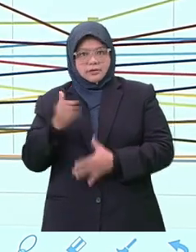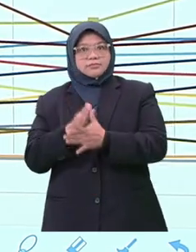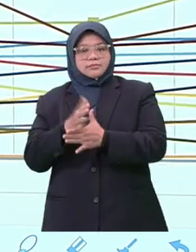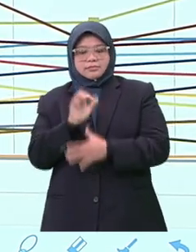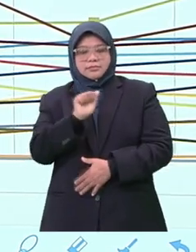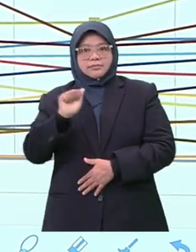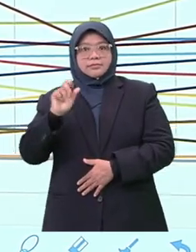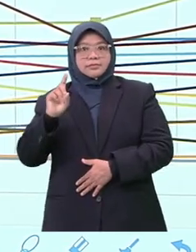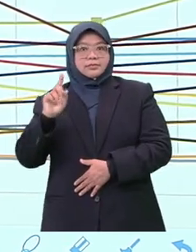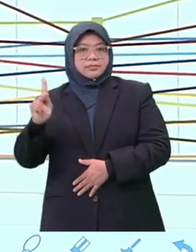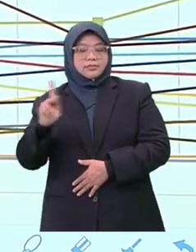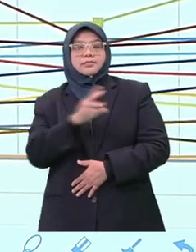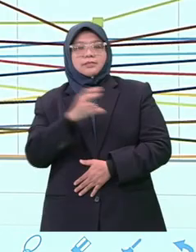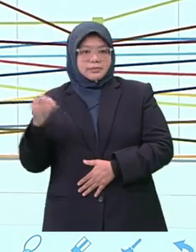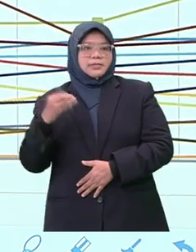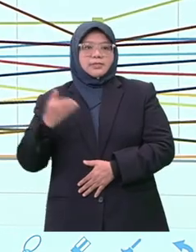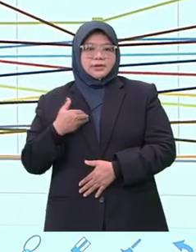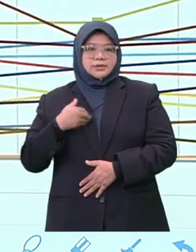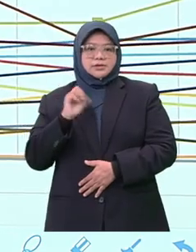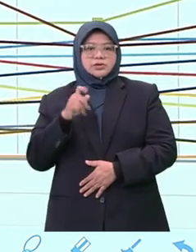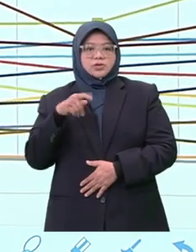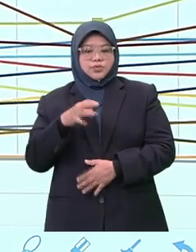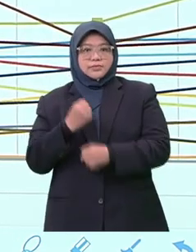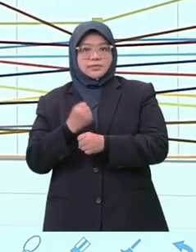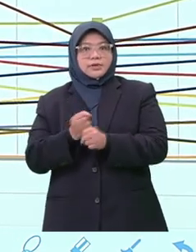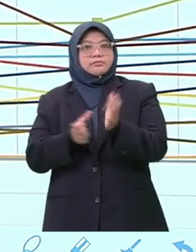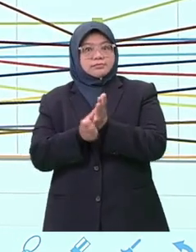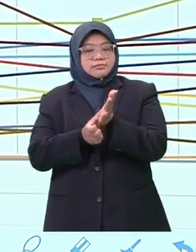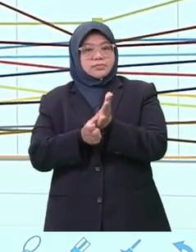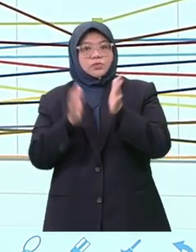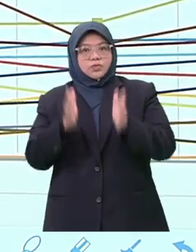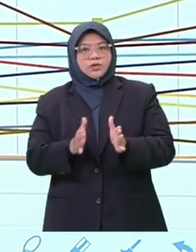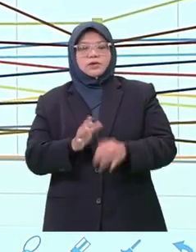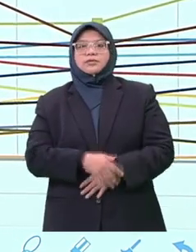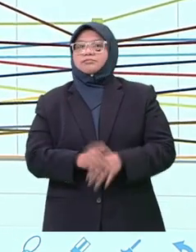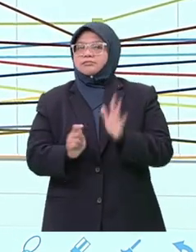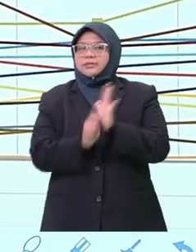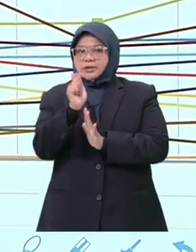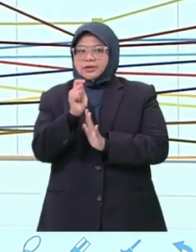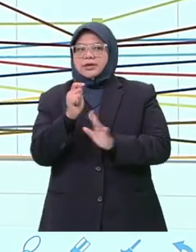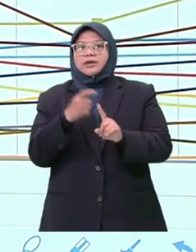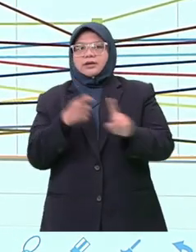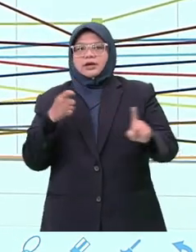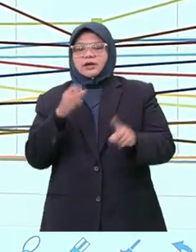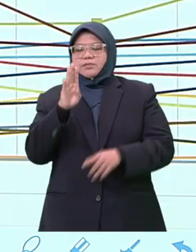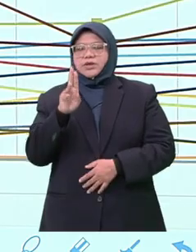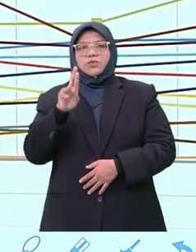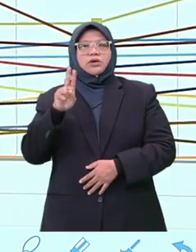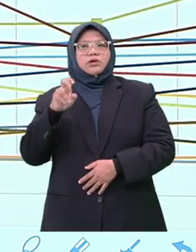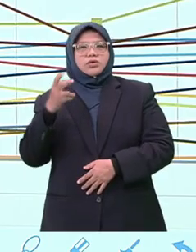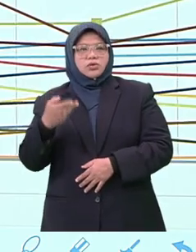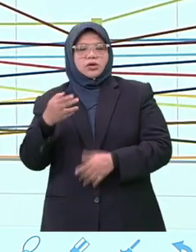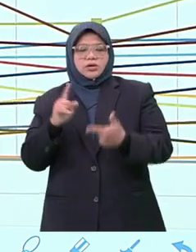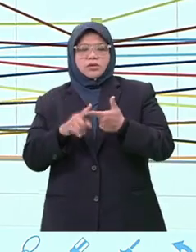oleh EDC telah berkenaan dengan scoop atau Pembina pekerja apalagi dada ini yang tertinggi di kalangan buruh awam di kalangan